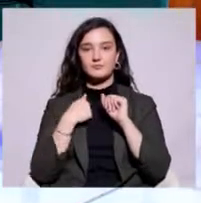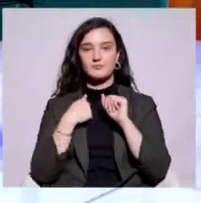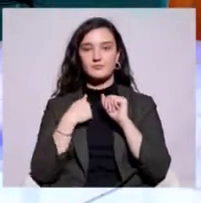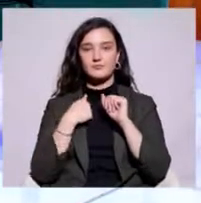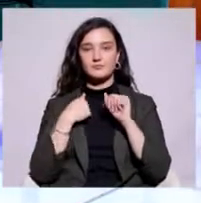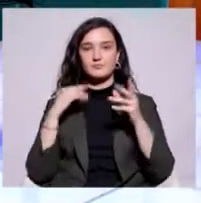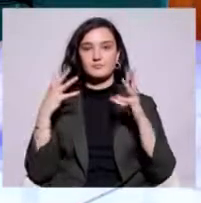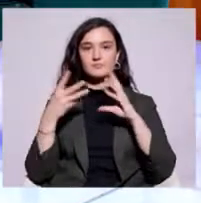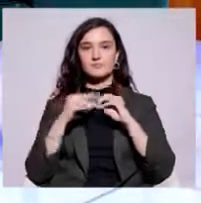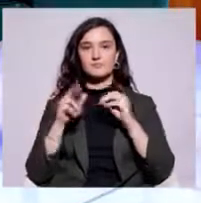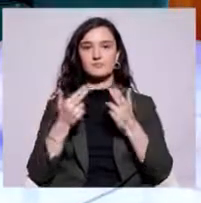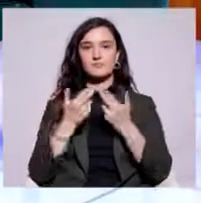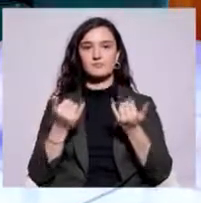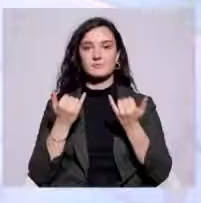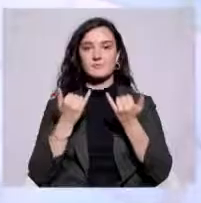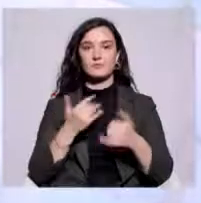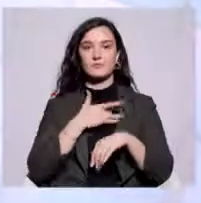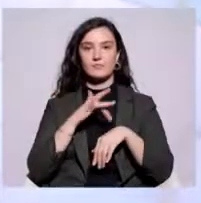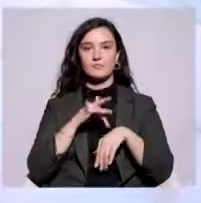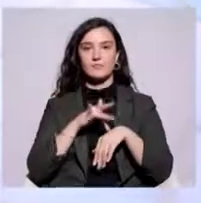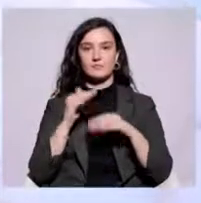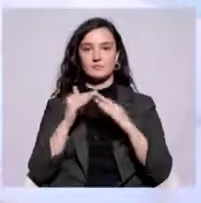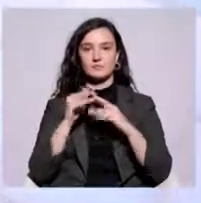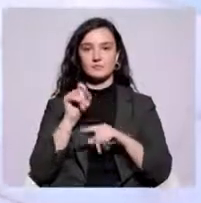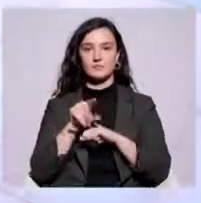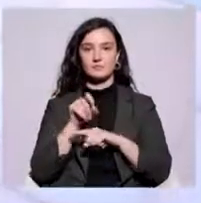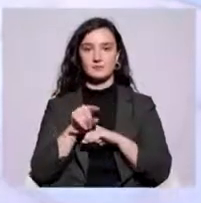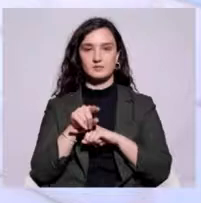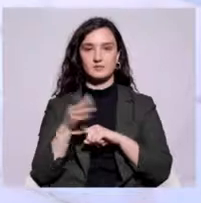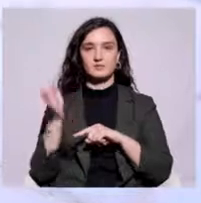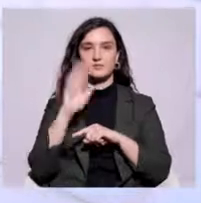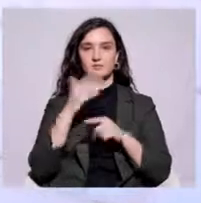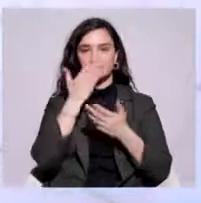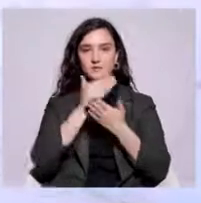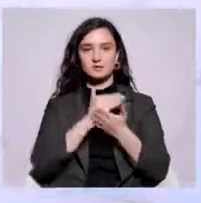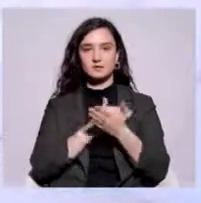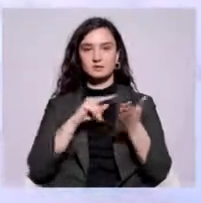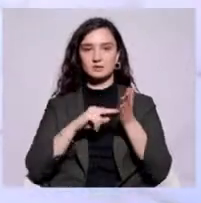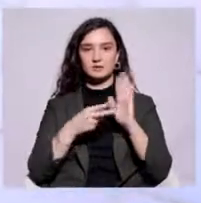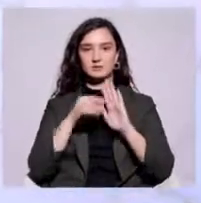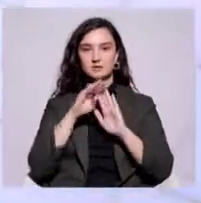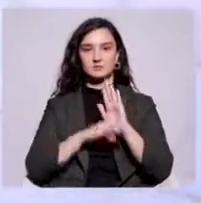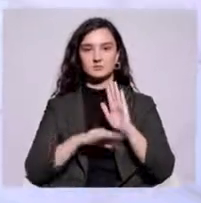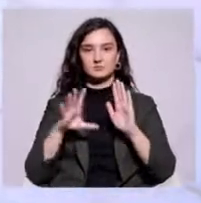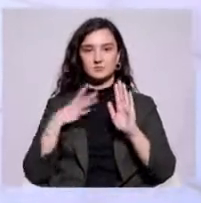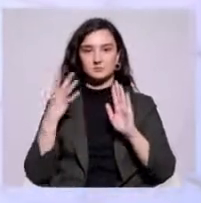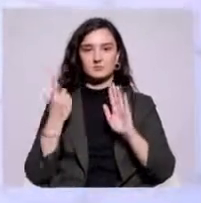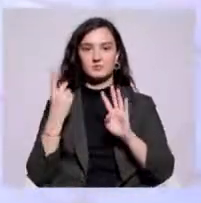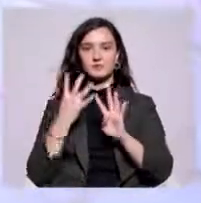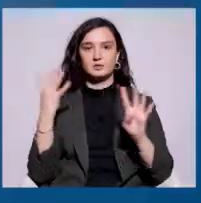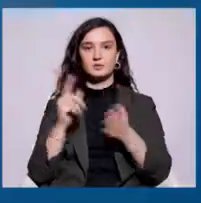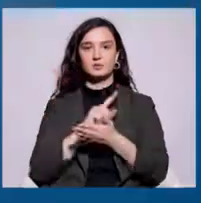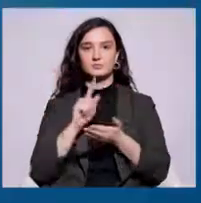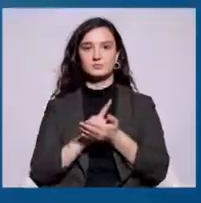summing up, and of course our favorite homework. მოდით გაკვეთილის განრიგი გავიაროთ. პირველ